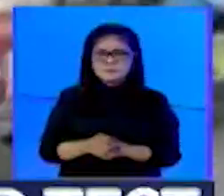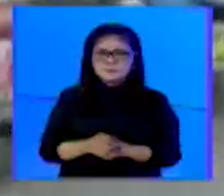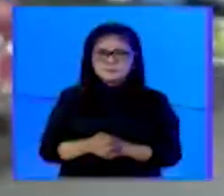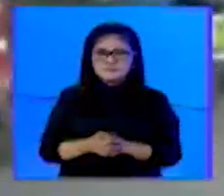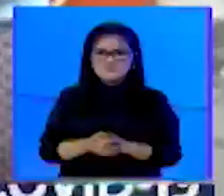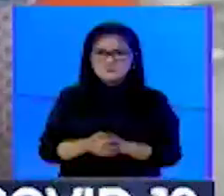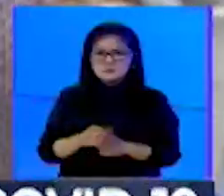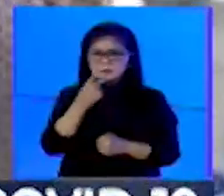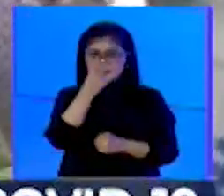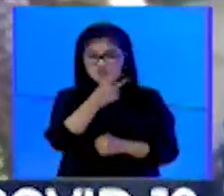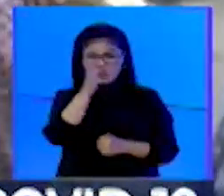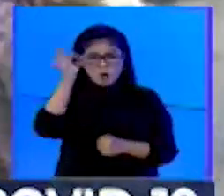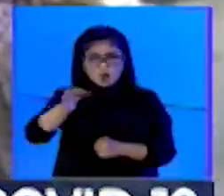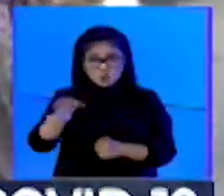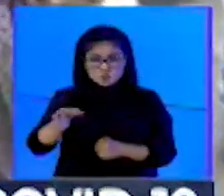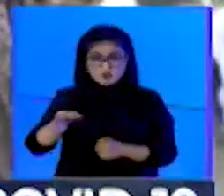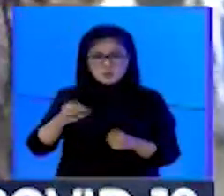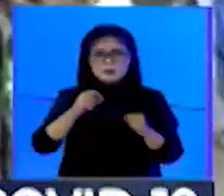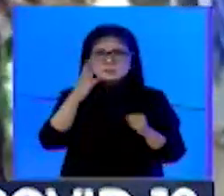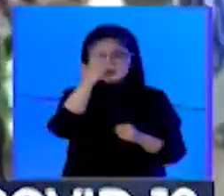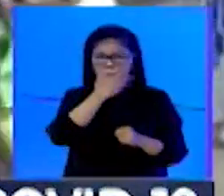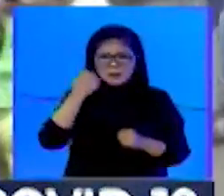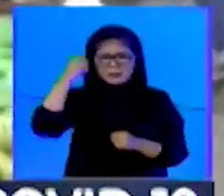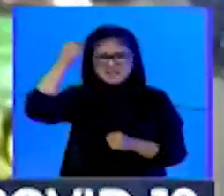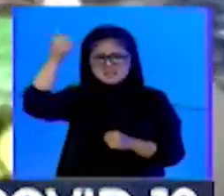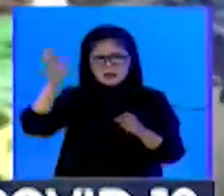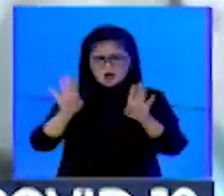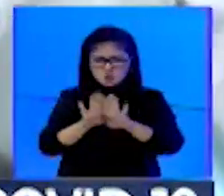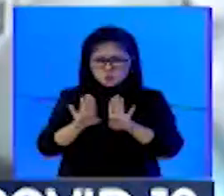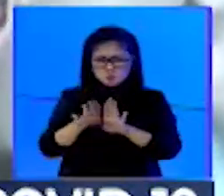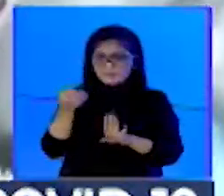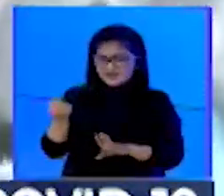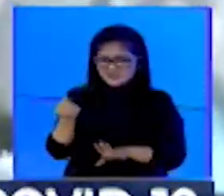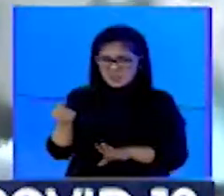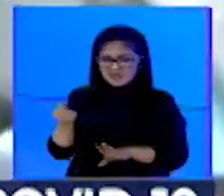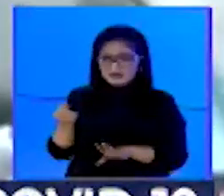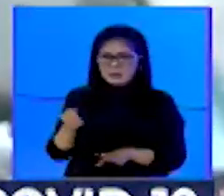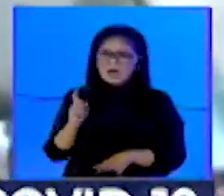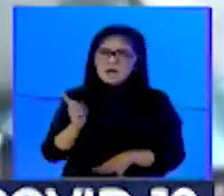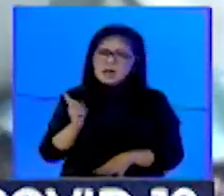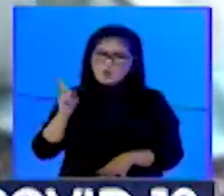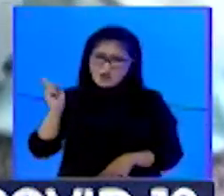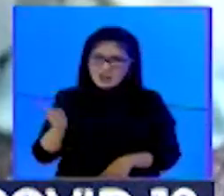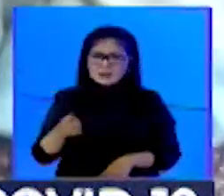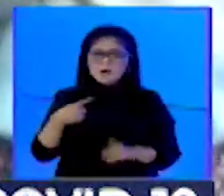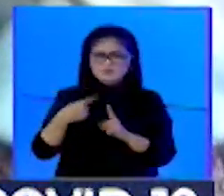Pemerintah Kota Cimahi berencana akan menutup Pasar Polar jika ditemukan kasus positif COVID-19 berdasarkan swab